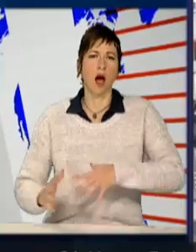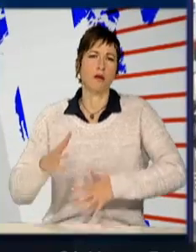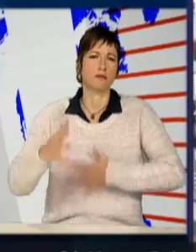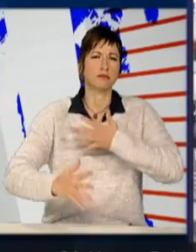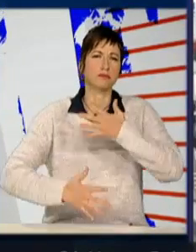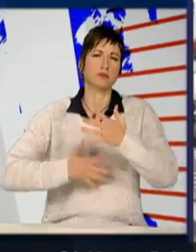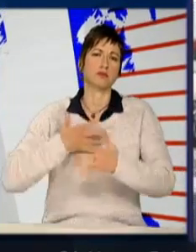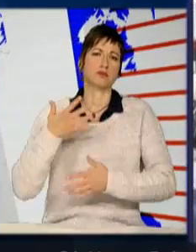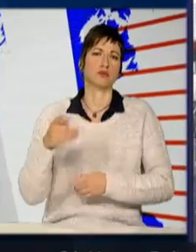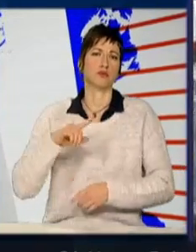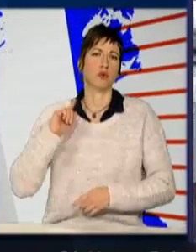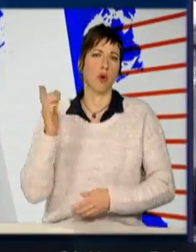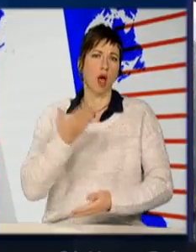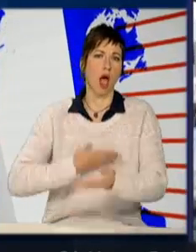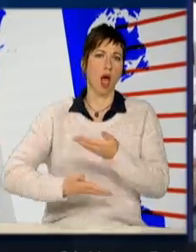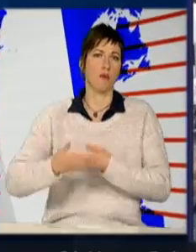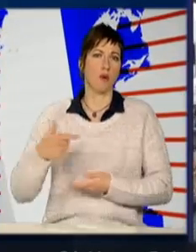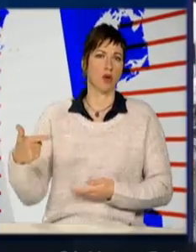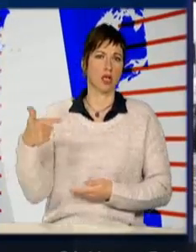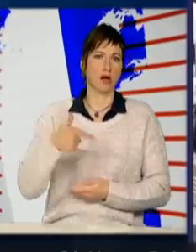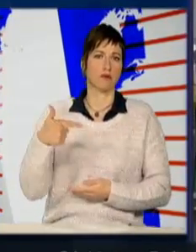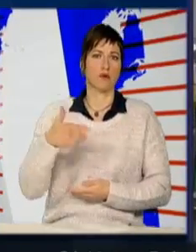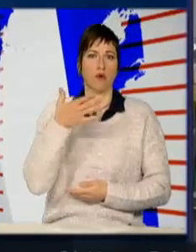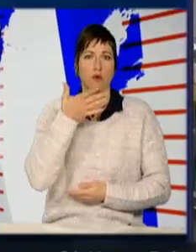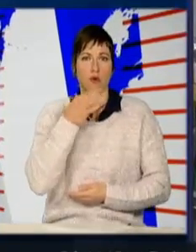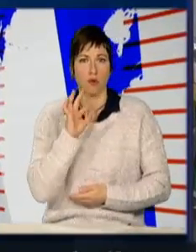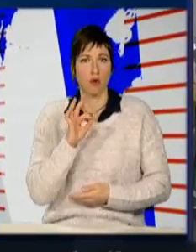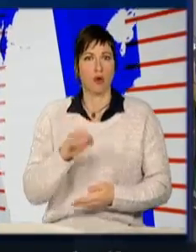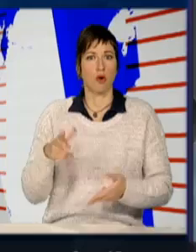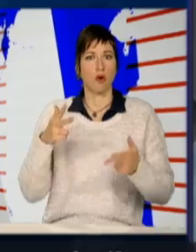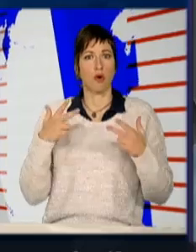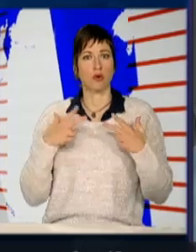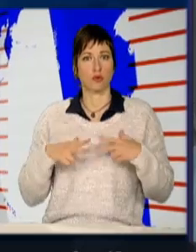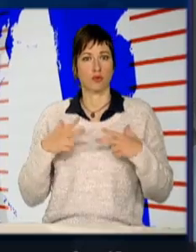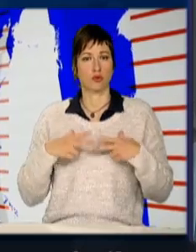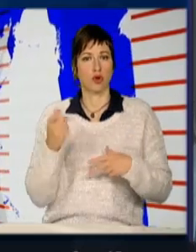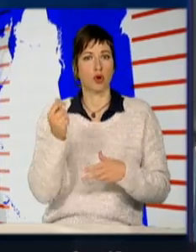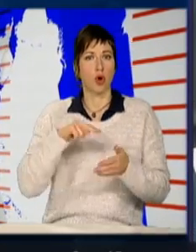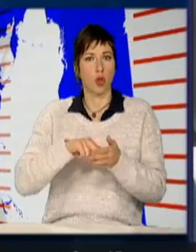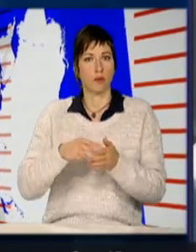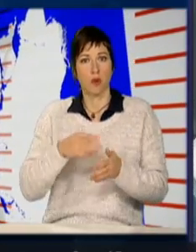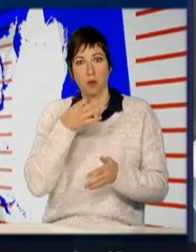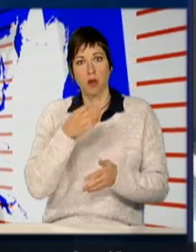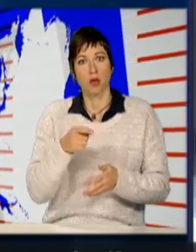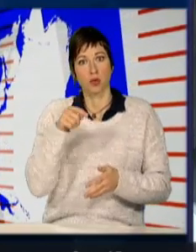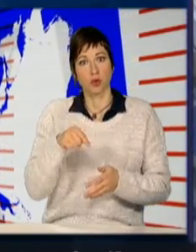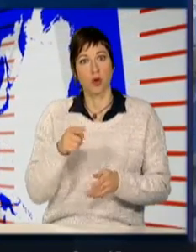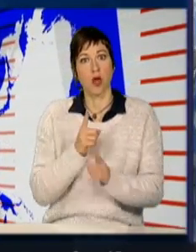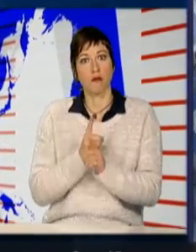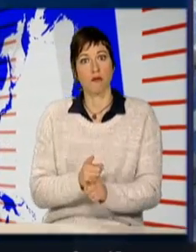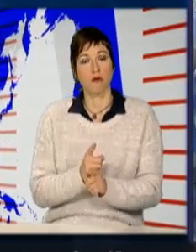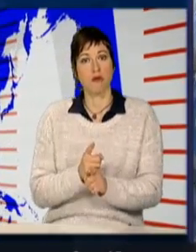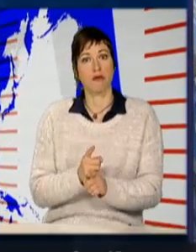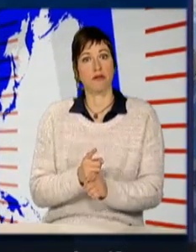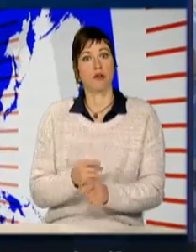Θύελα αντιδράσεων προκαλεί στους κύκλους εμπορίας των καυσίμων τα σενάρια που φέρεται να επεξεργάζεται το αρμόδιο Υπουργείο Οικονομικών για νέα αύξηση του ειδικού